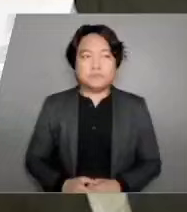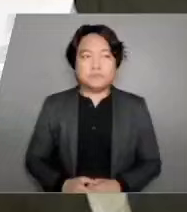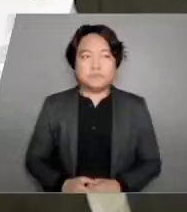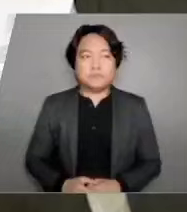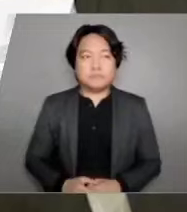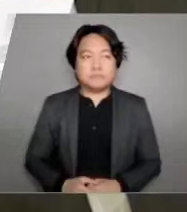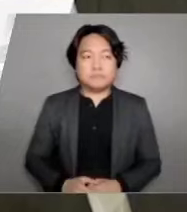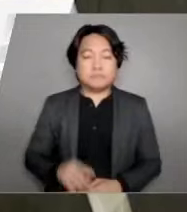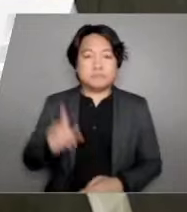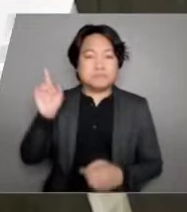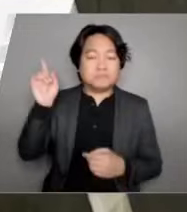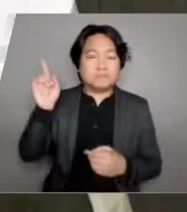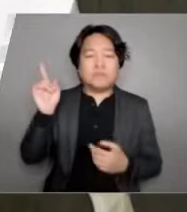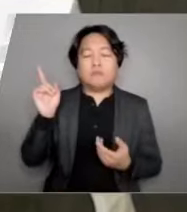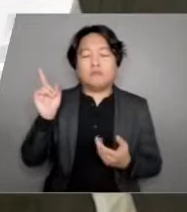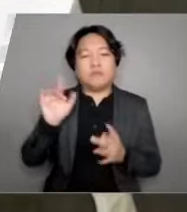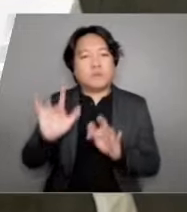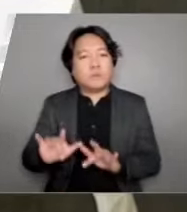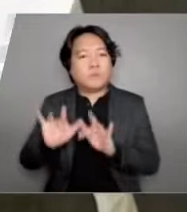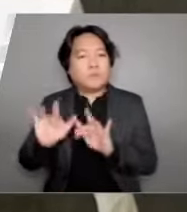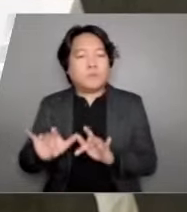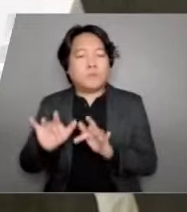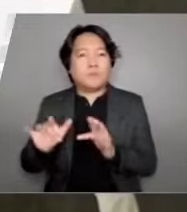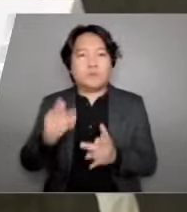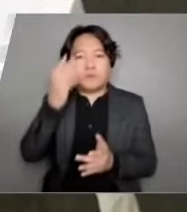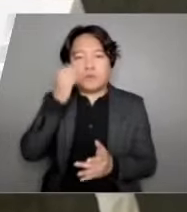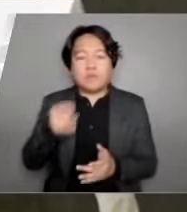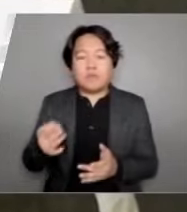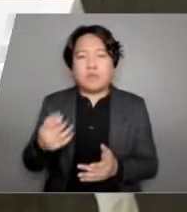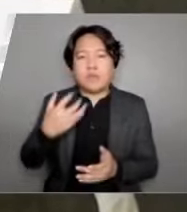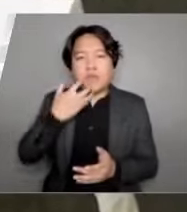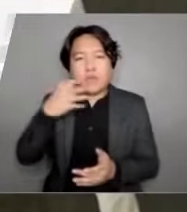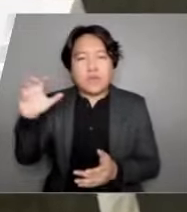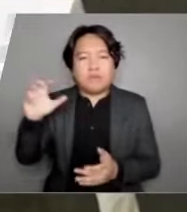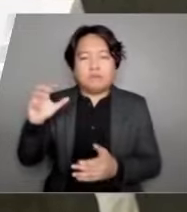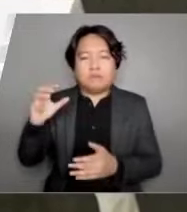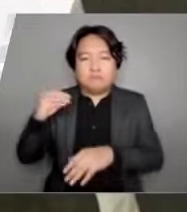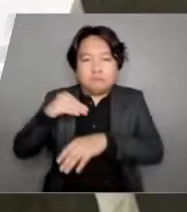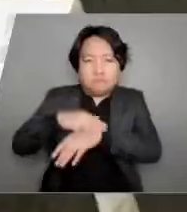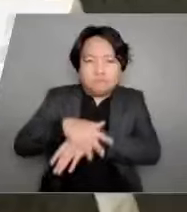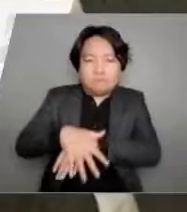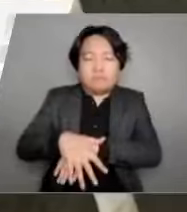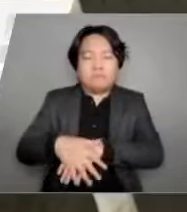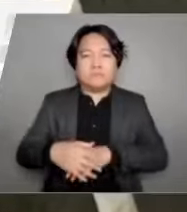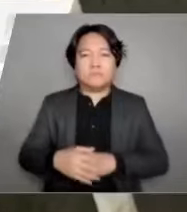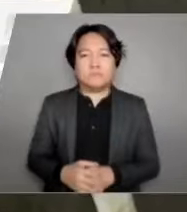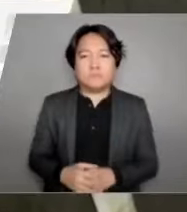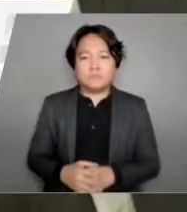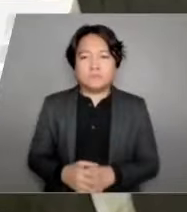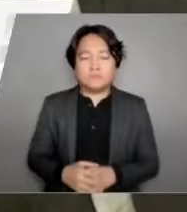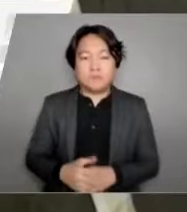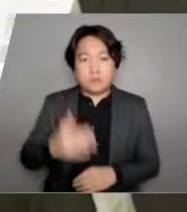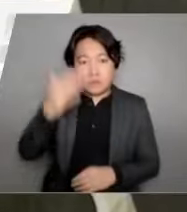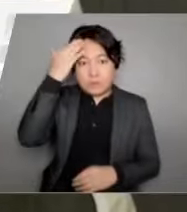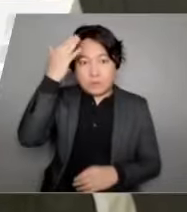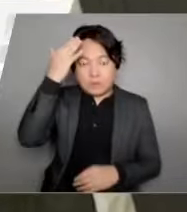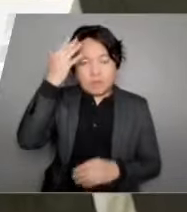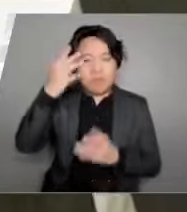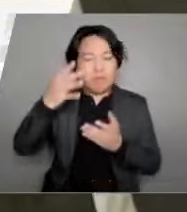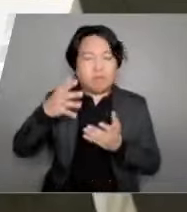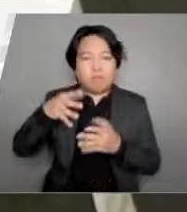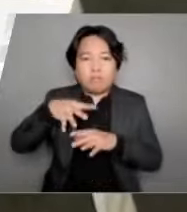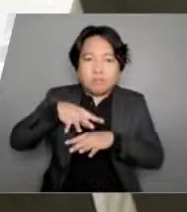anak. Na, ingon man niya, paglingi niya, dito nakasabihan sa iyang ulo. Haris iyang